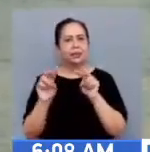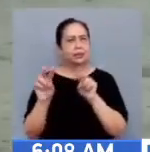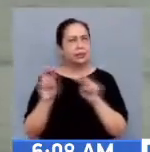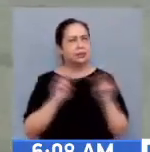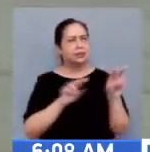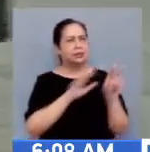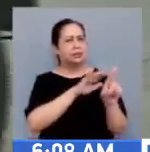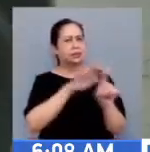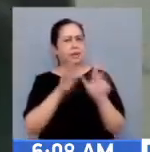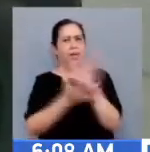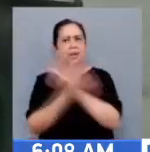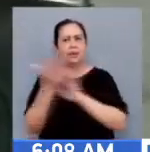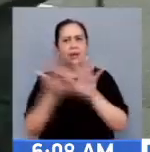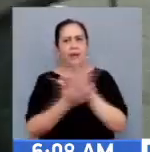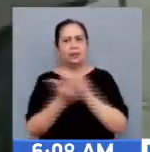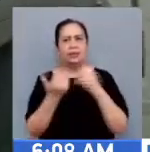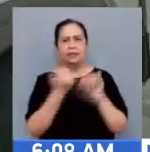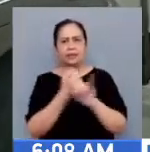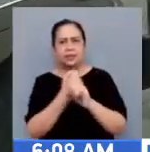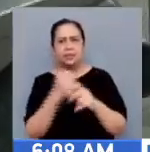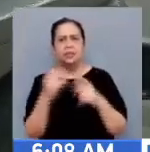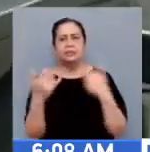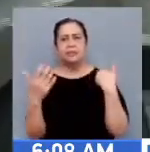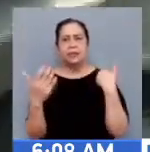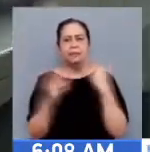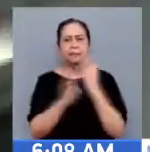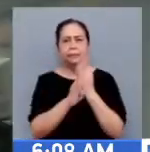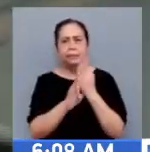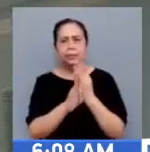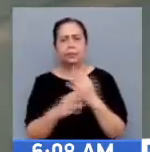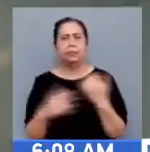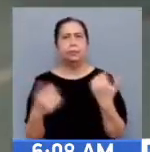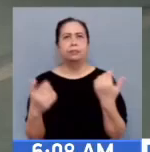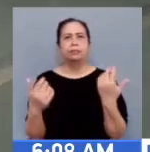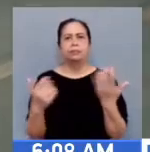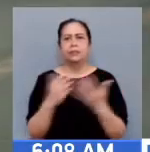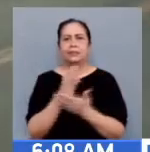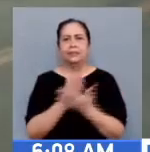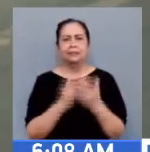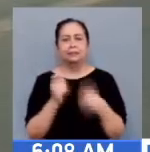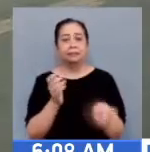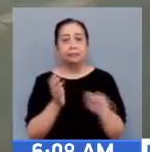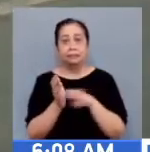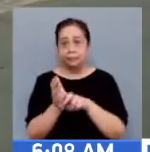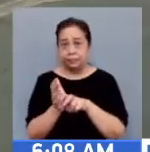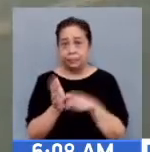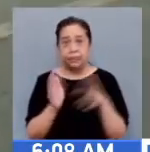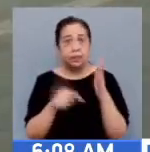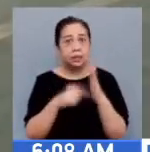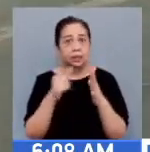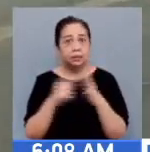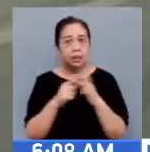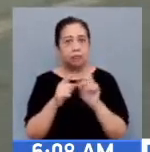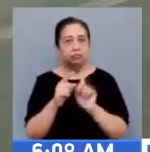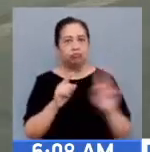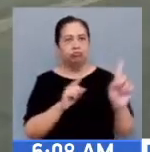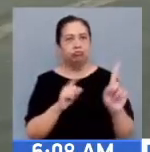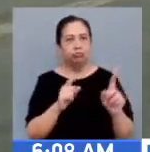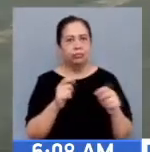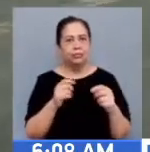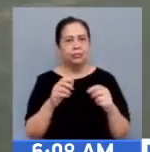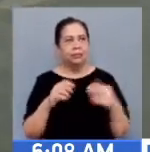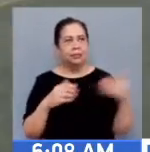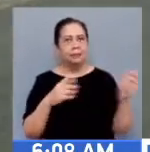na. Merong jeep, meron pong bus, at yung mga pasahero, minsan uunahan po nila yung